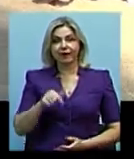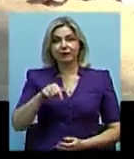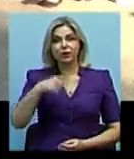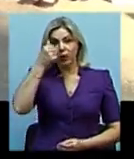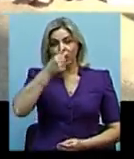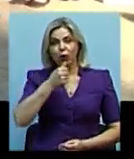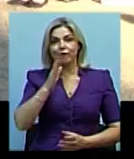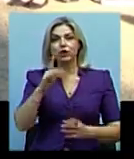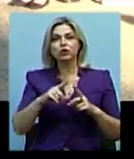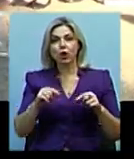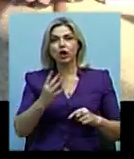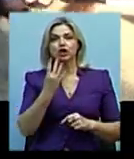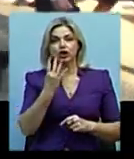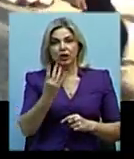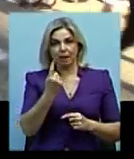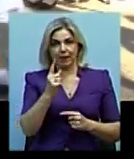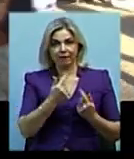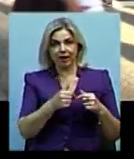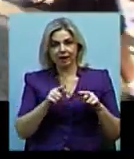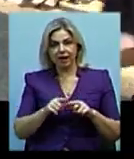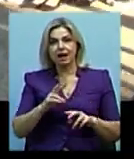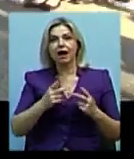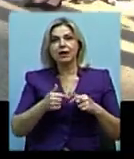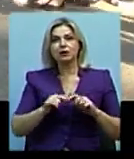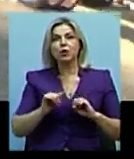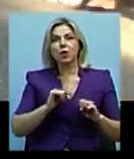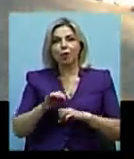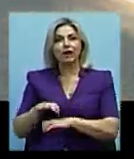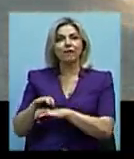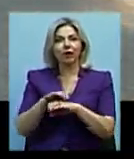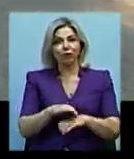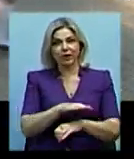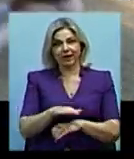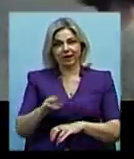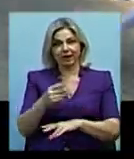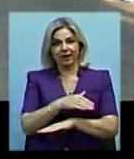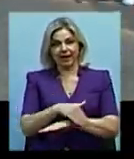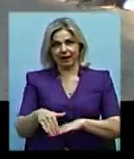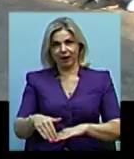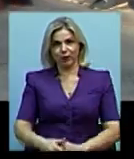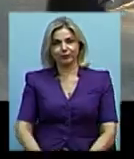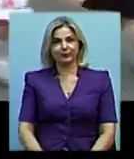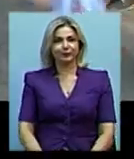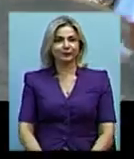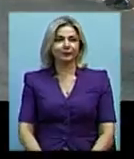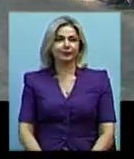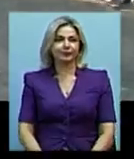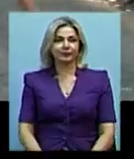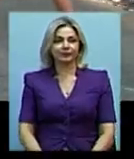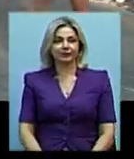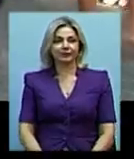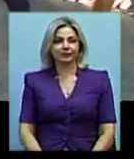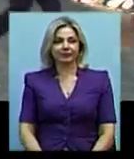В школі 4 перші класи. Класні керівники виводять дітей на лінійку. Щира, працьовита, вербістська